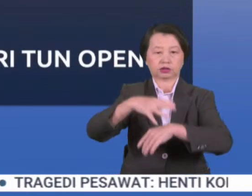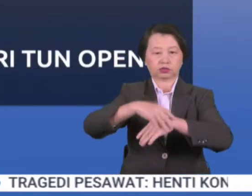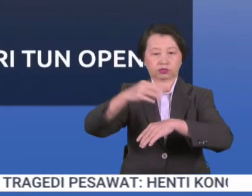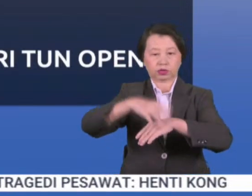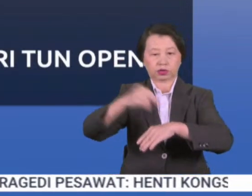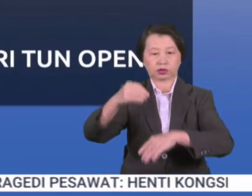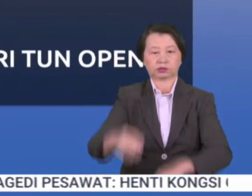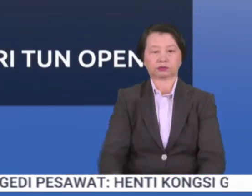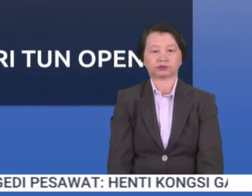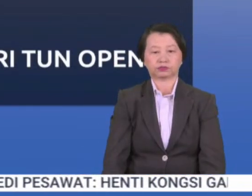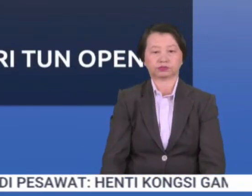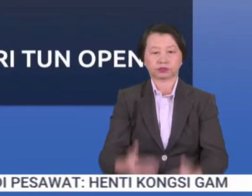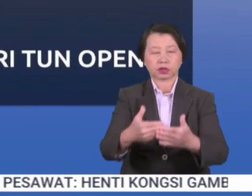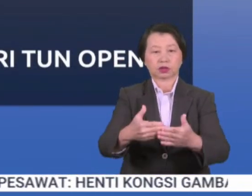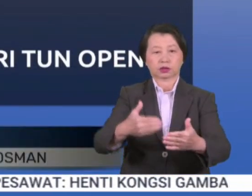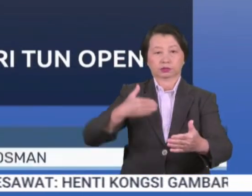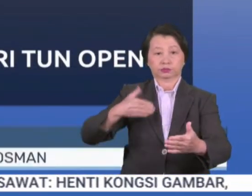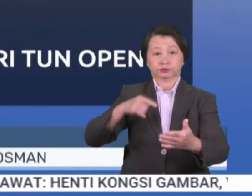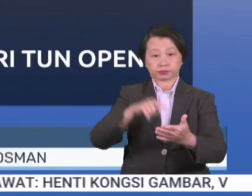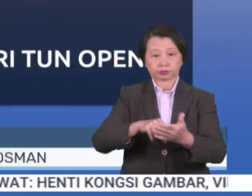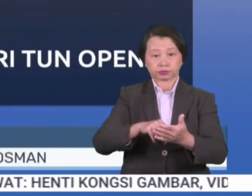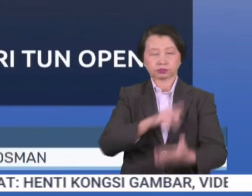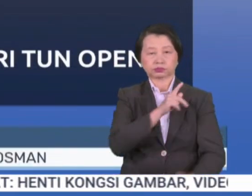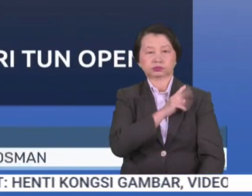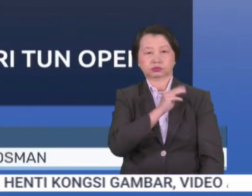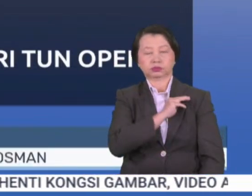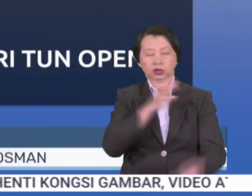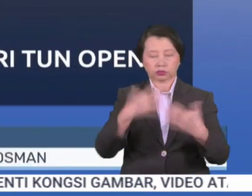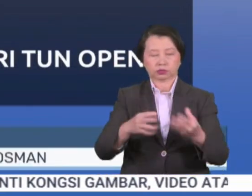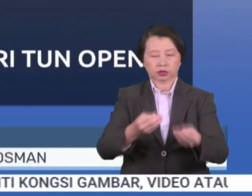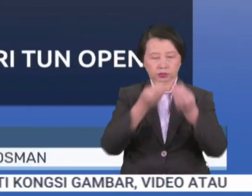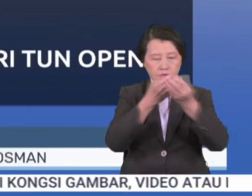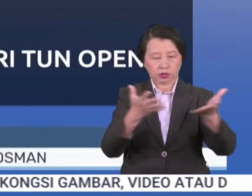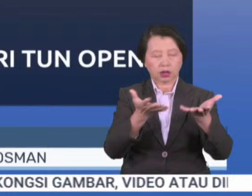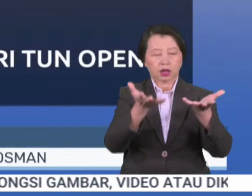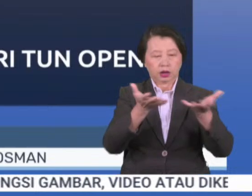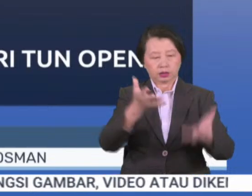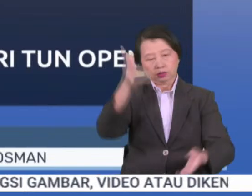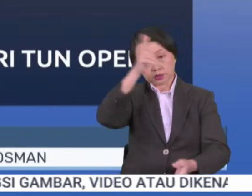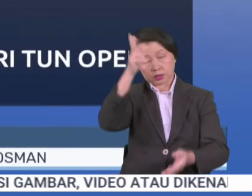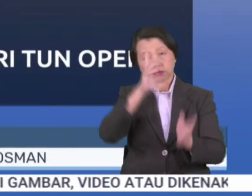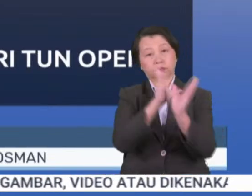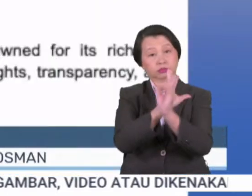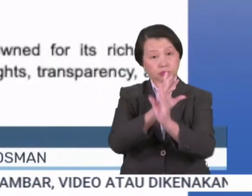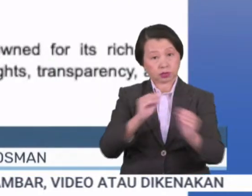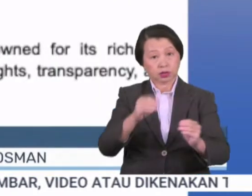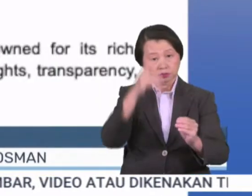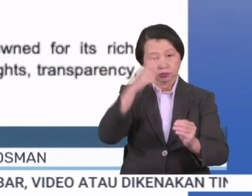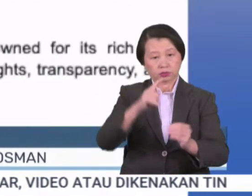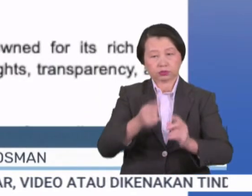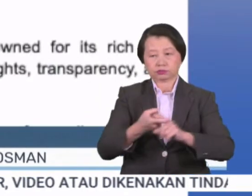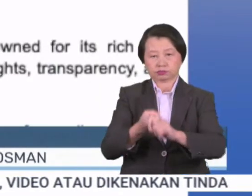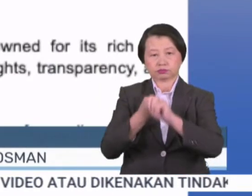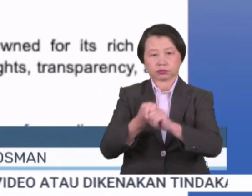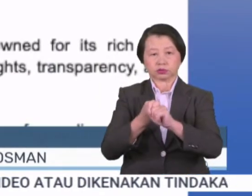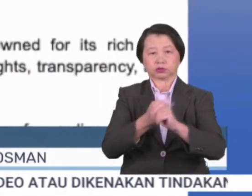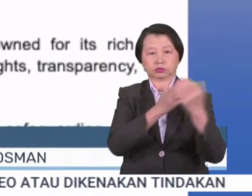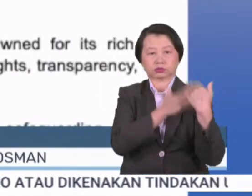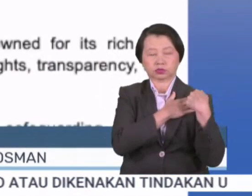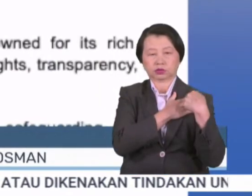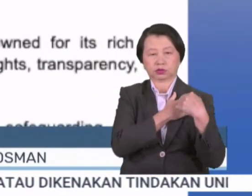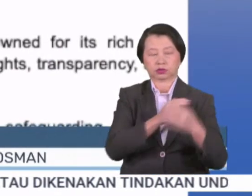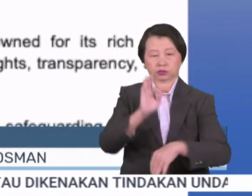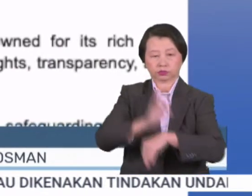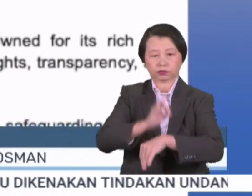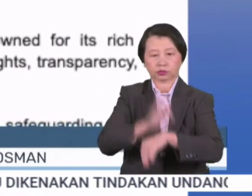Sweden sebelum ini Datuk patinggi Abang Johari telah memaklumkan hasrat kerajaan Sarawak untuk memperkukuh peranan dan